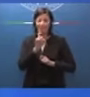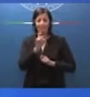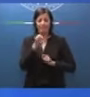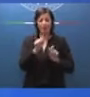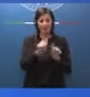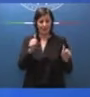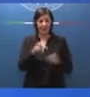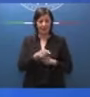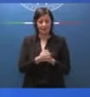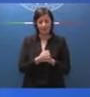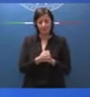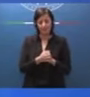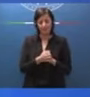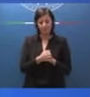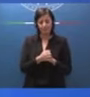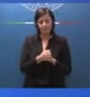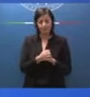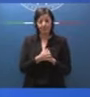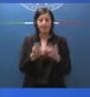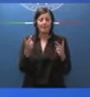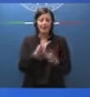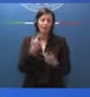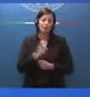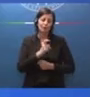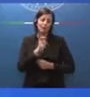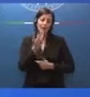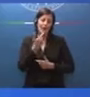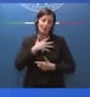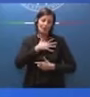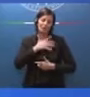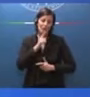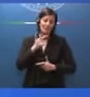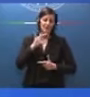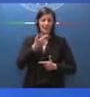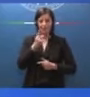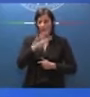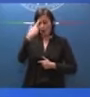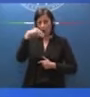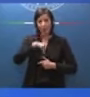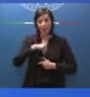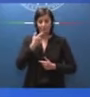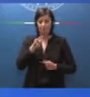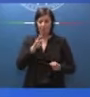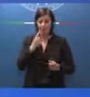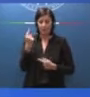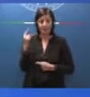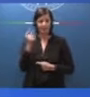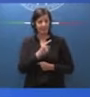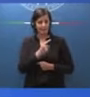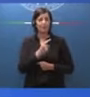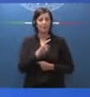era di soddisfazione per la consapevolezza in un momento difficile di